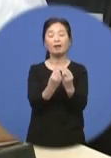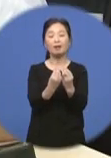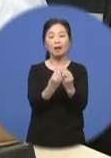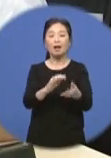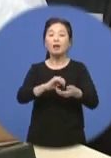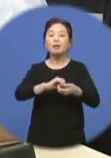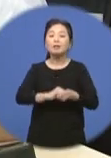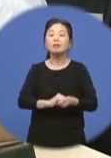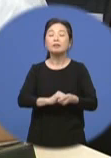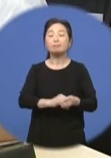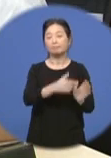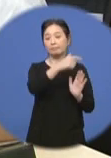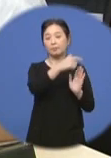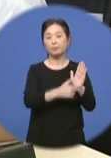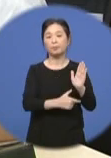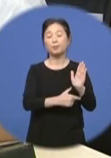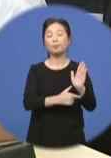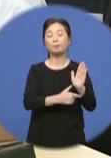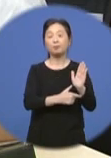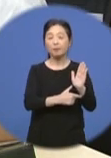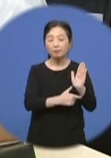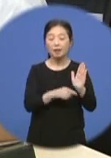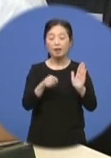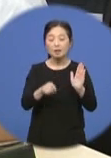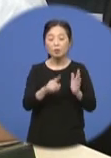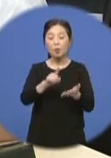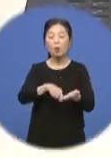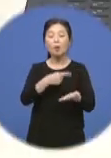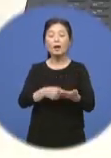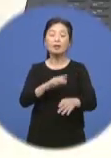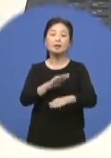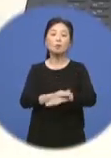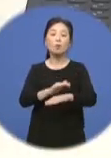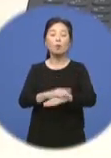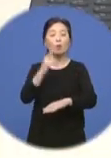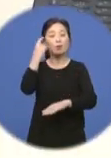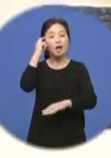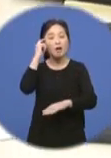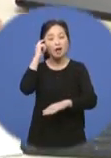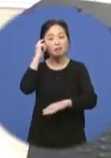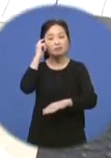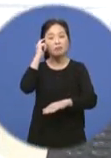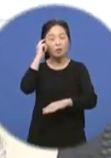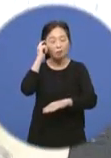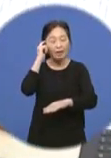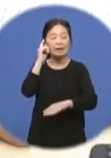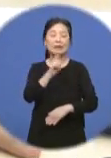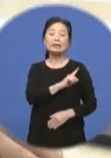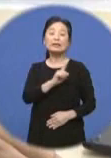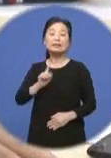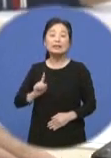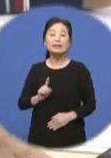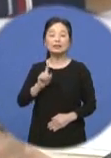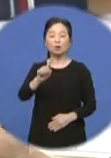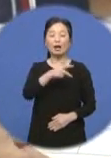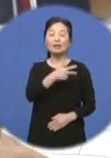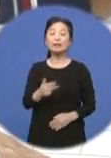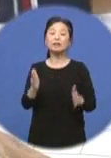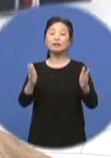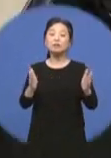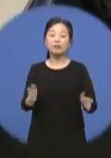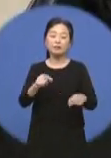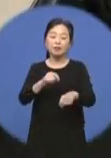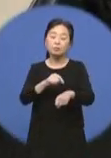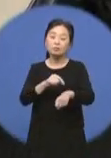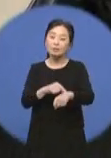められたテーマに対してですねこう解決策を考えていってで比較的短い期間1日から1週間というのが一般的らしいんですけれ